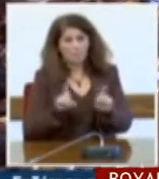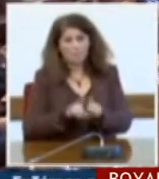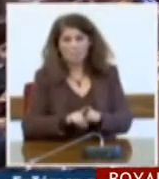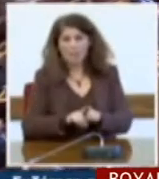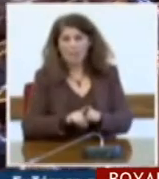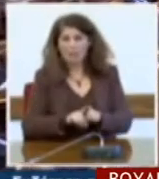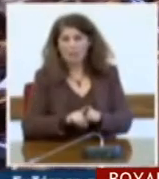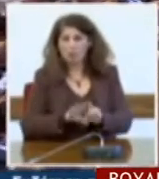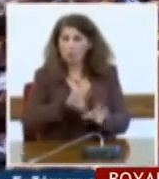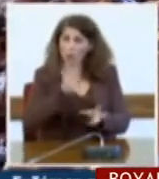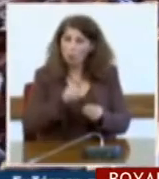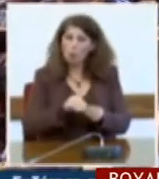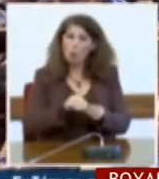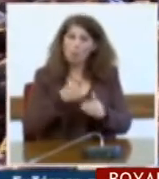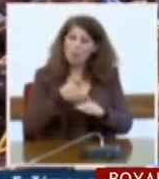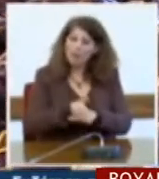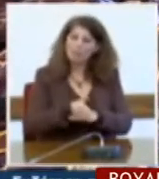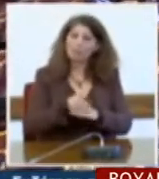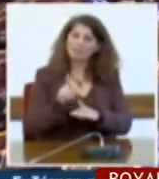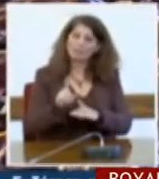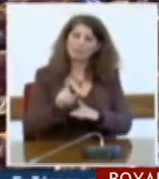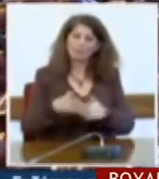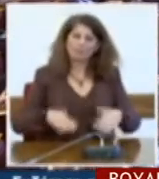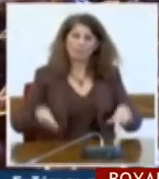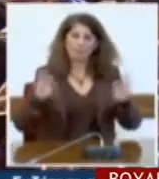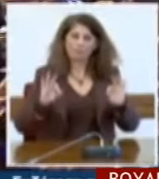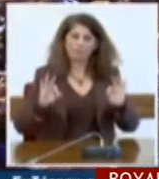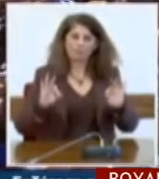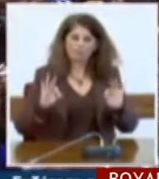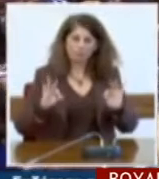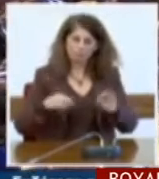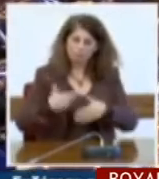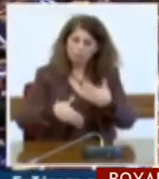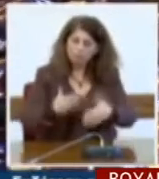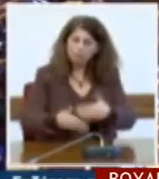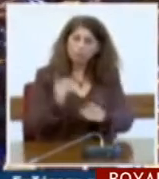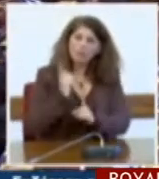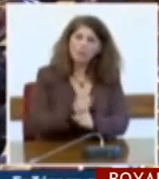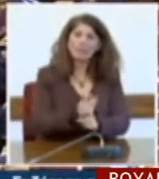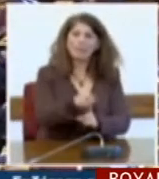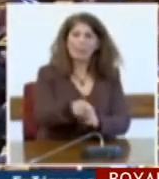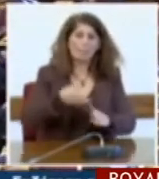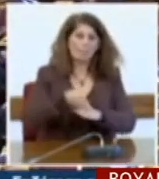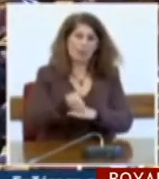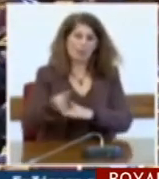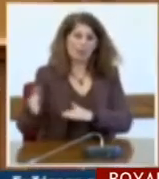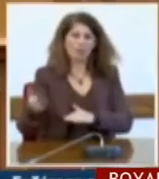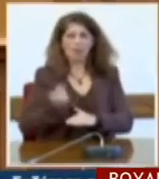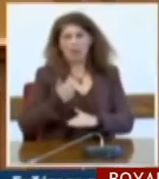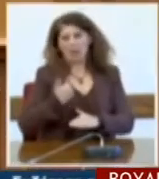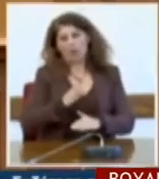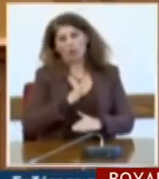παρεμβάσεις, έχουν δρομολογηθεί και μια σειρά από ειδικές παρεμβάσεις για τους νέους.